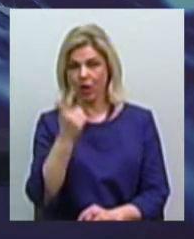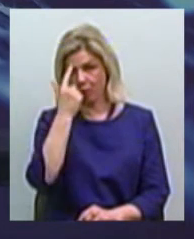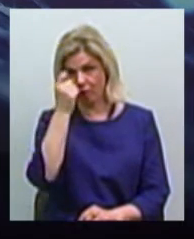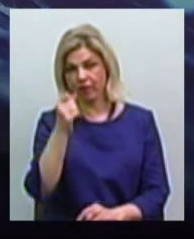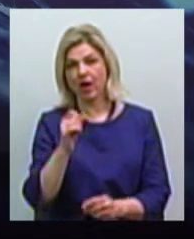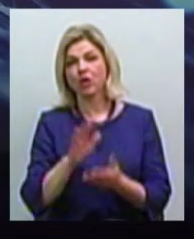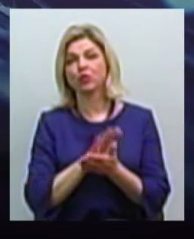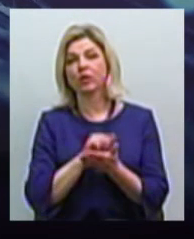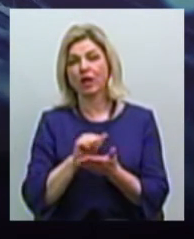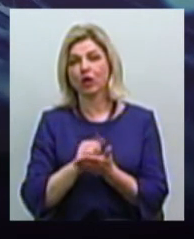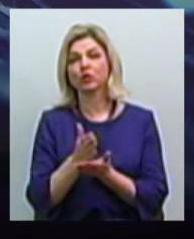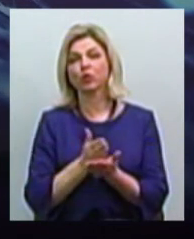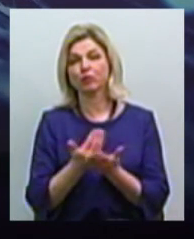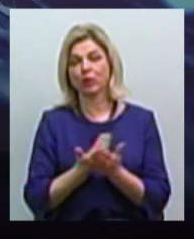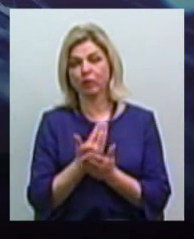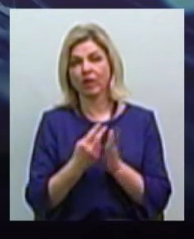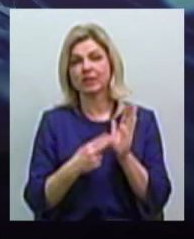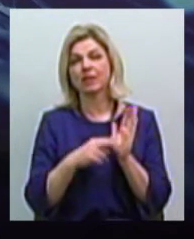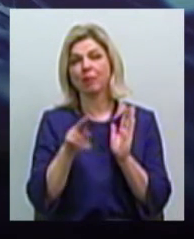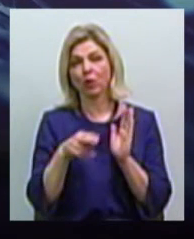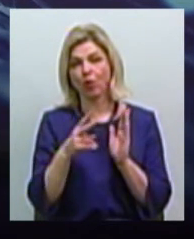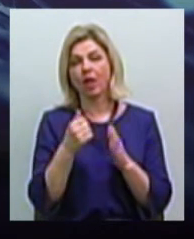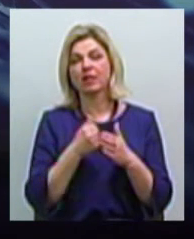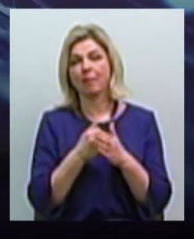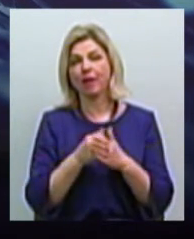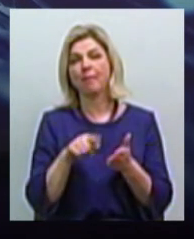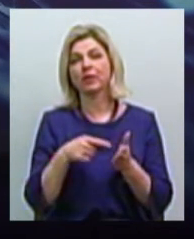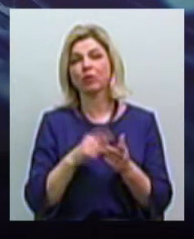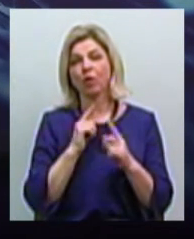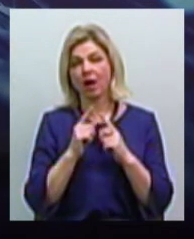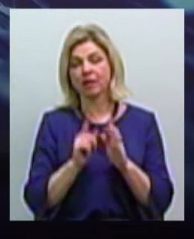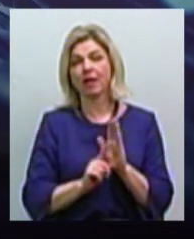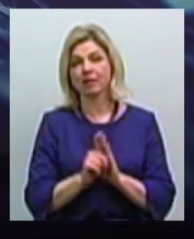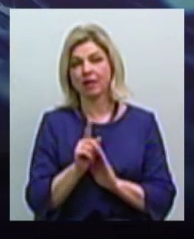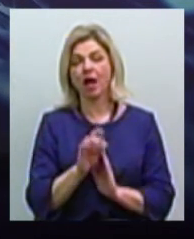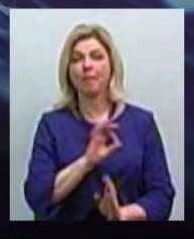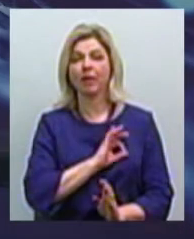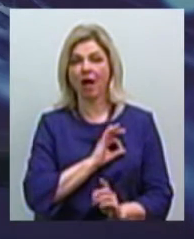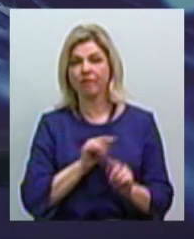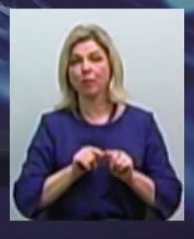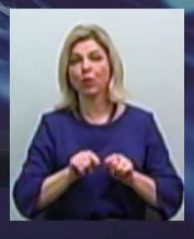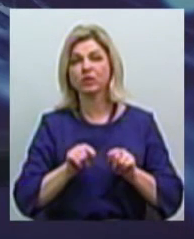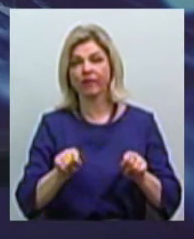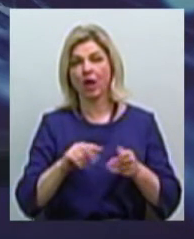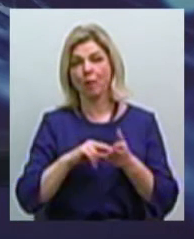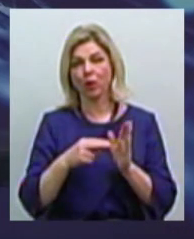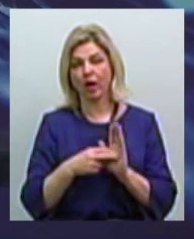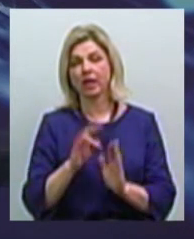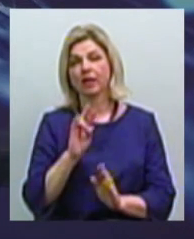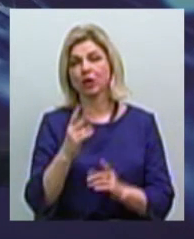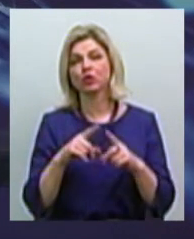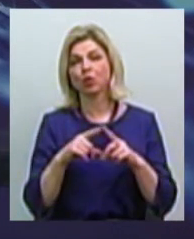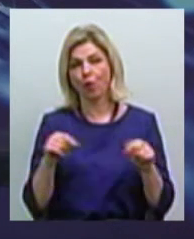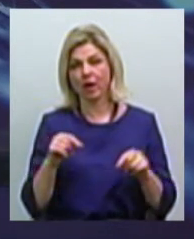служби новин, 7 грудня на базі Миколаївської міської ради стартував правопросвітницький проєкт «Миколаївська школа